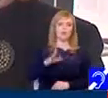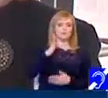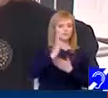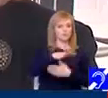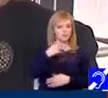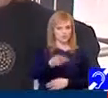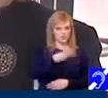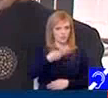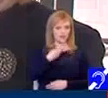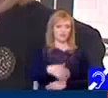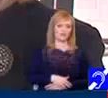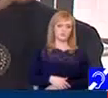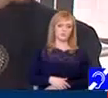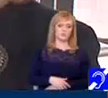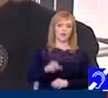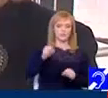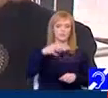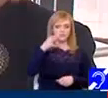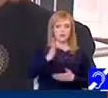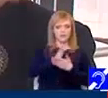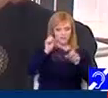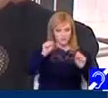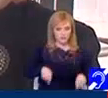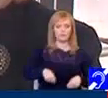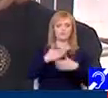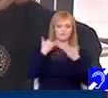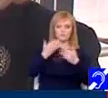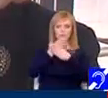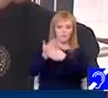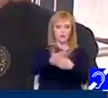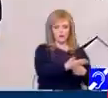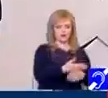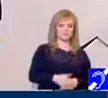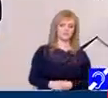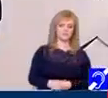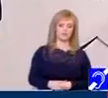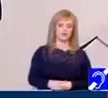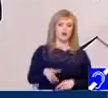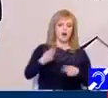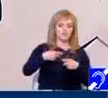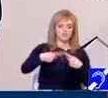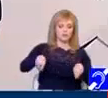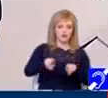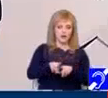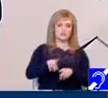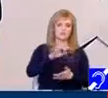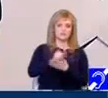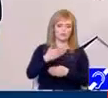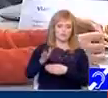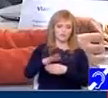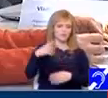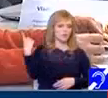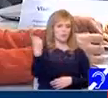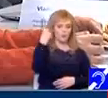multiplicatorul 3, putem să spunem că avem posibilitate să garantăm de 300 de milioane de lei. Fondul de garantare a creditelor este primul și